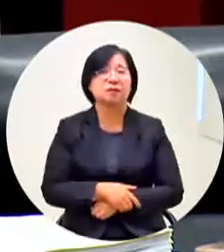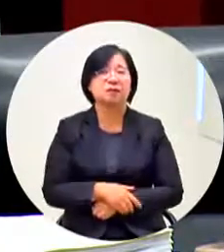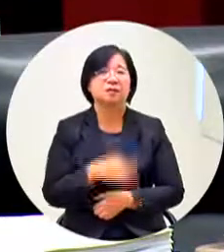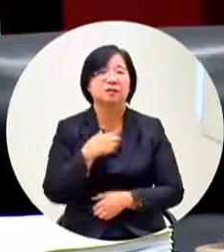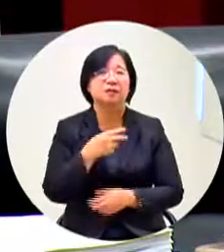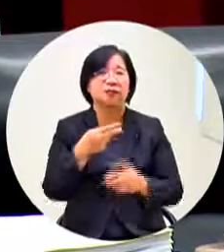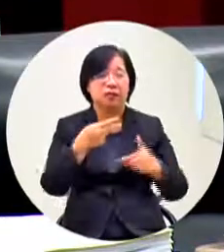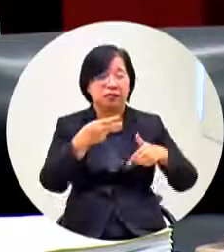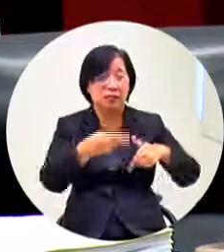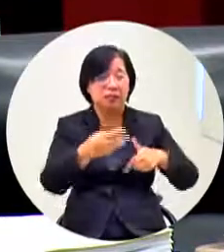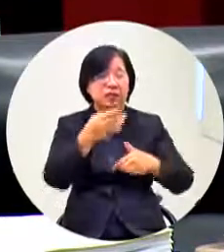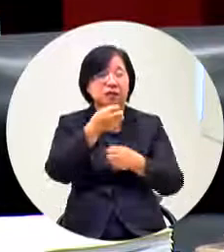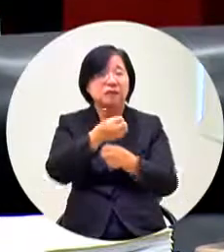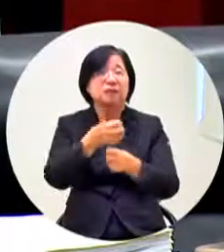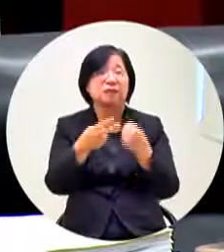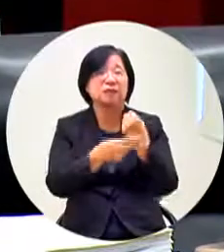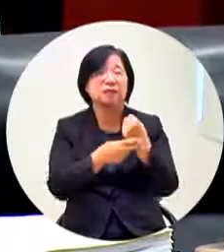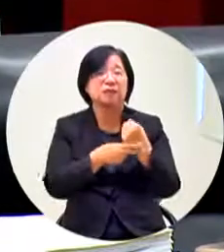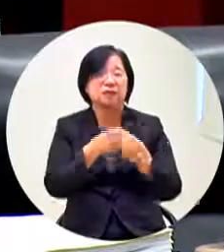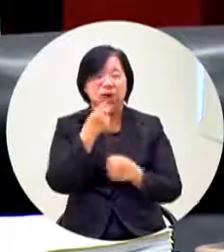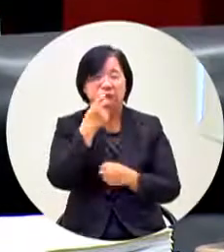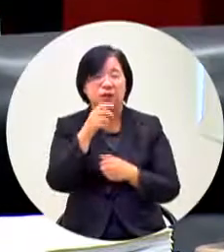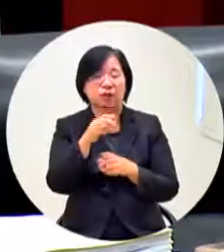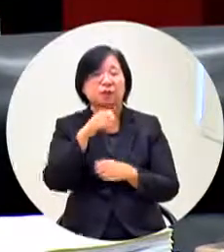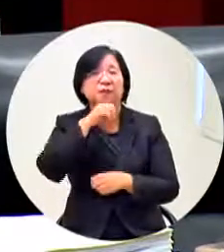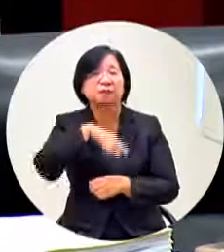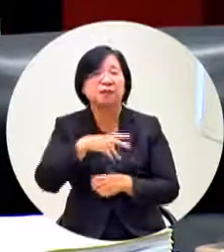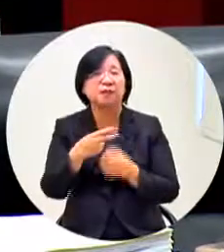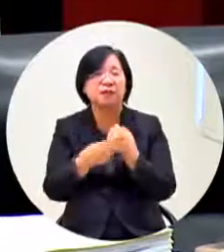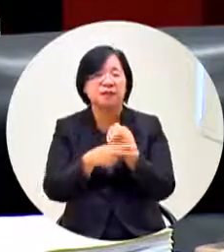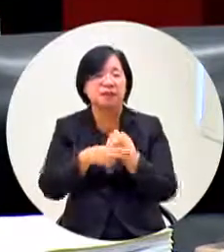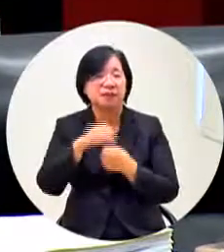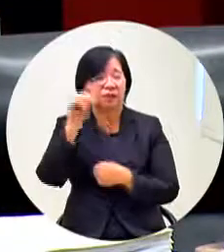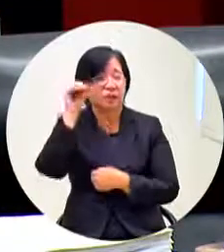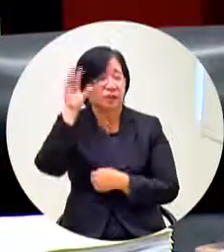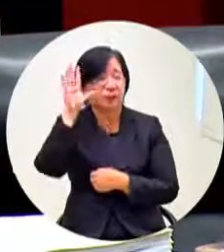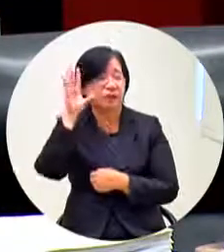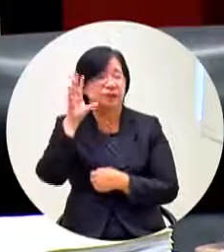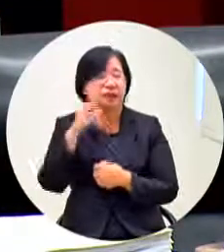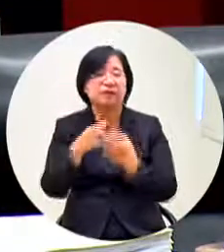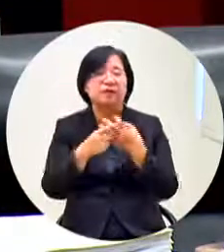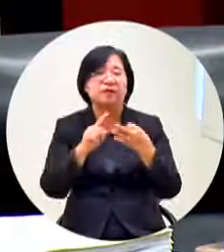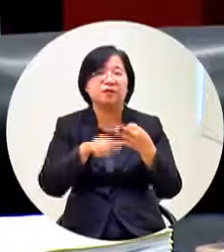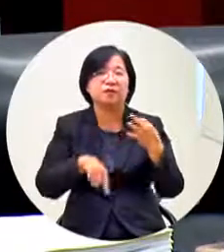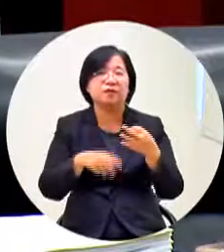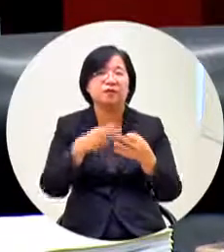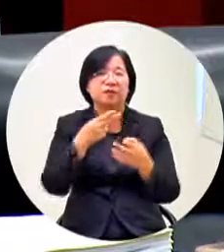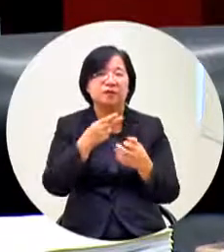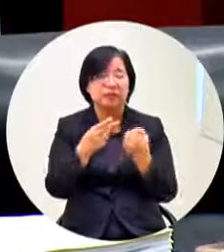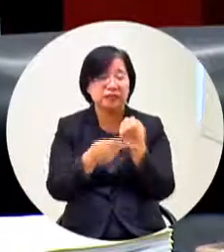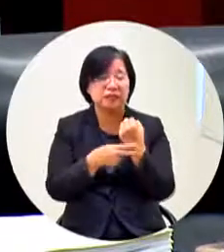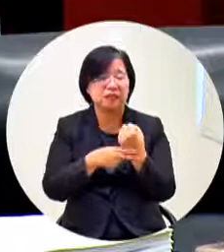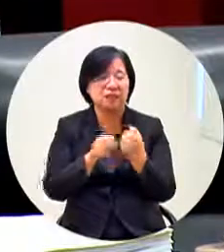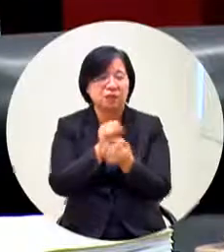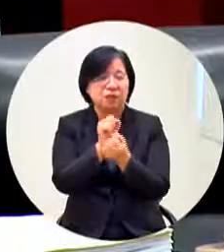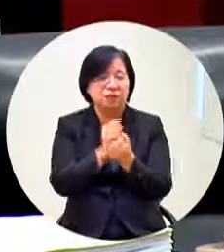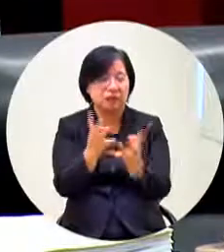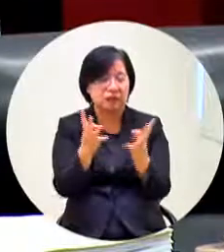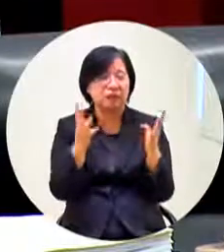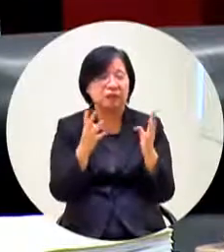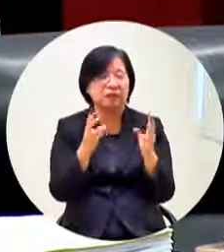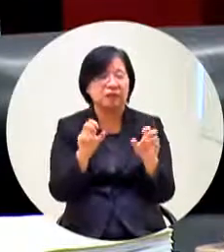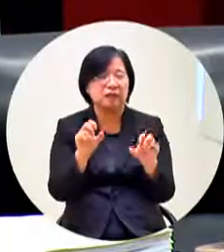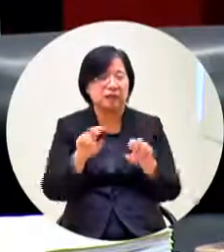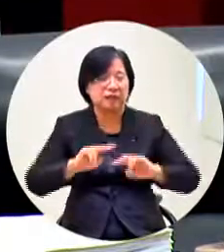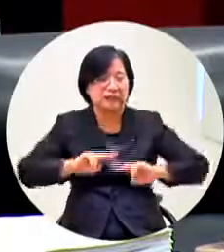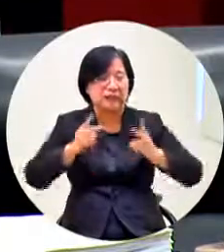目前还是有很多的木头栏杆是没有更换的，所以我希望你们既然有标语款还有1000多万，拜托你